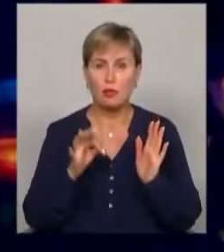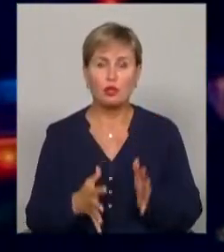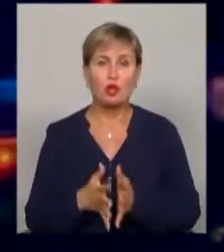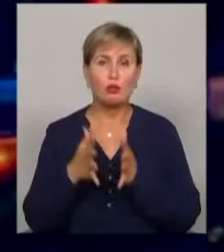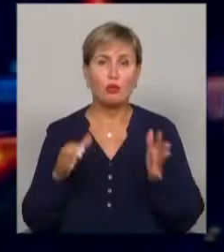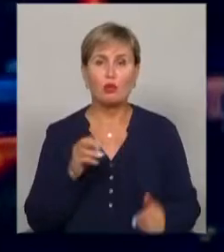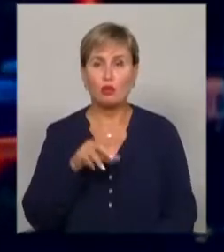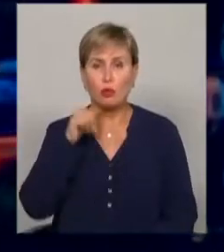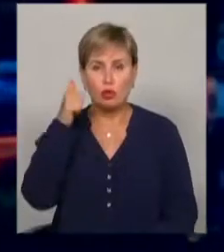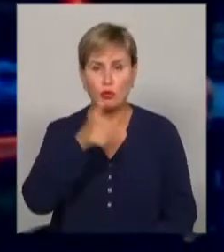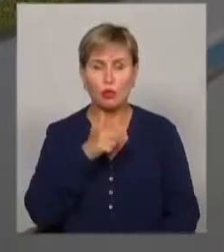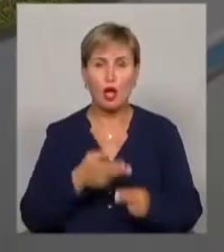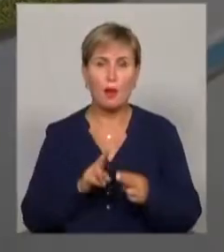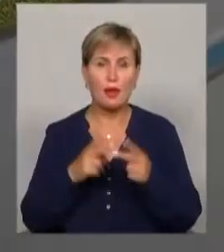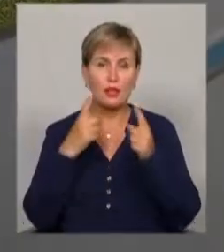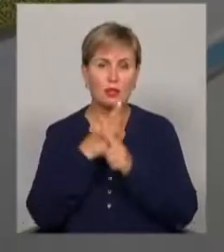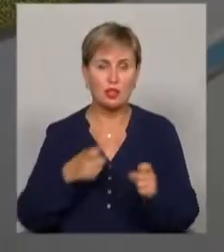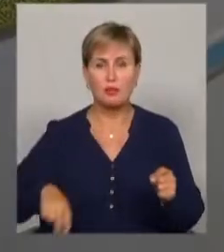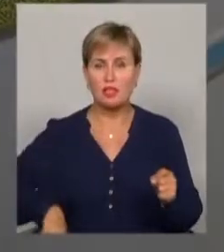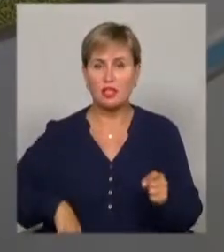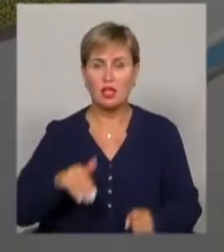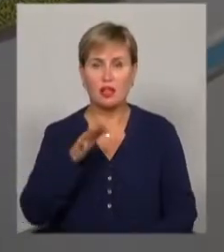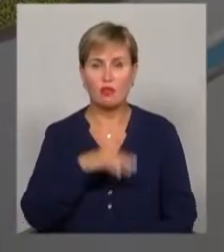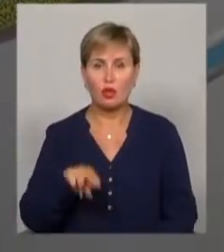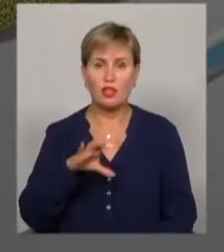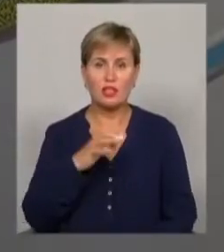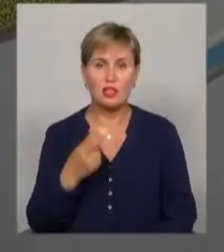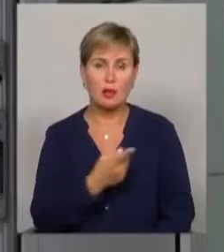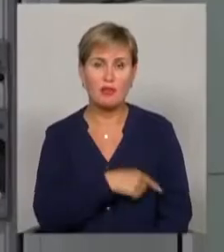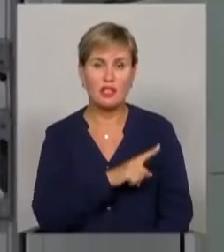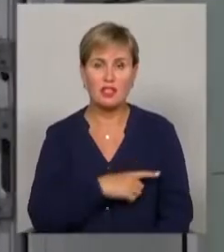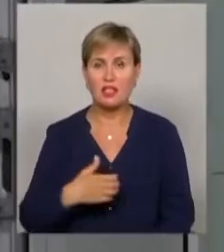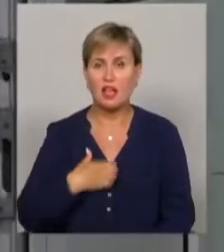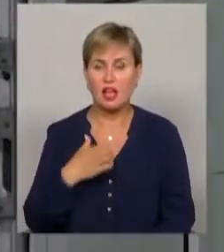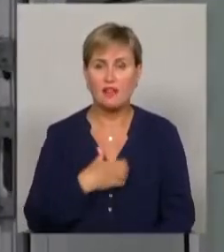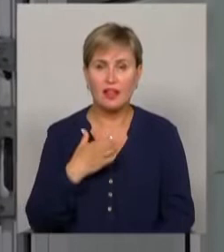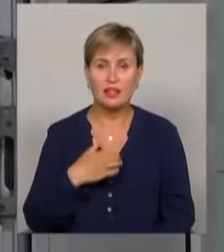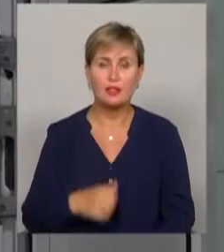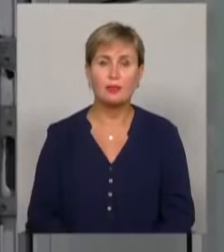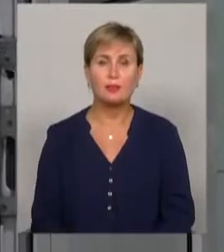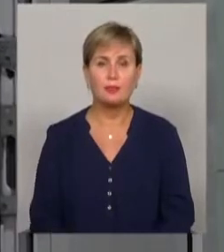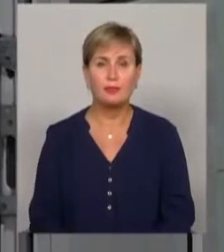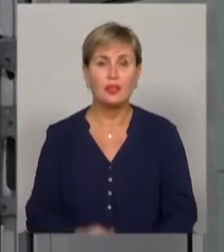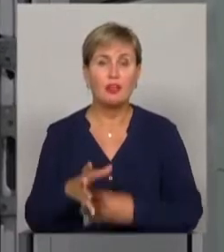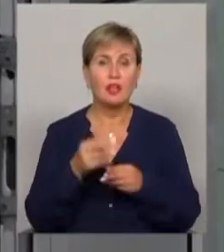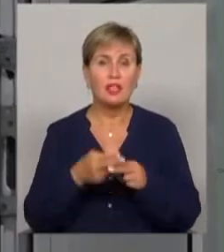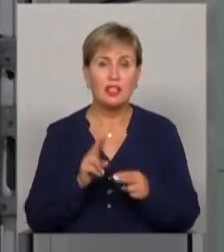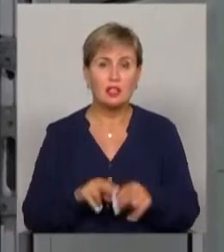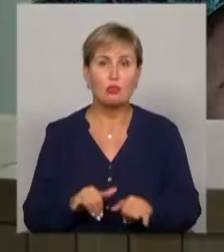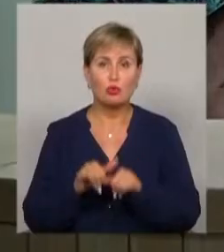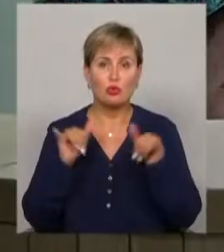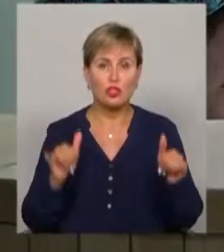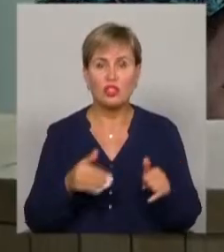чем за прошлый год. Об этом сообщил директор фонда социального медицинского страхования Тлеухан Абильдаев. Вместе с тем